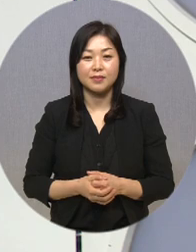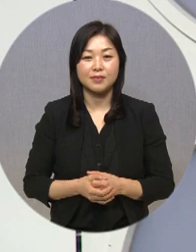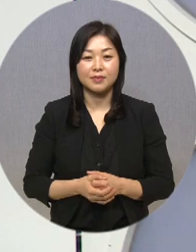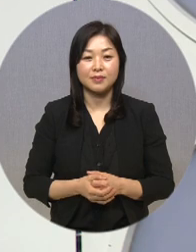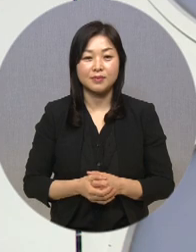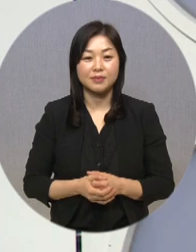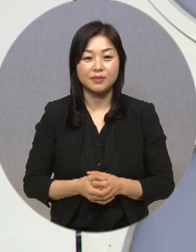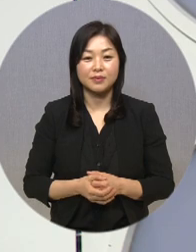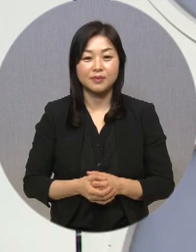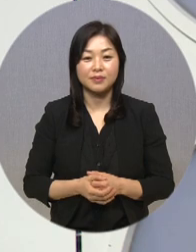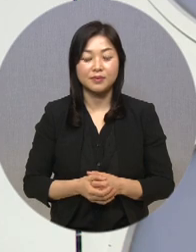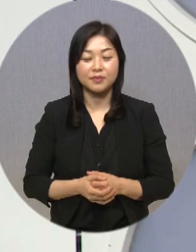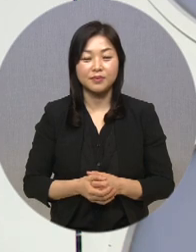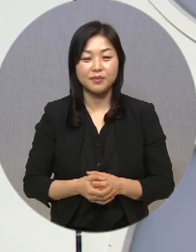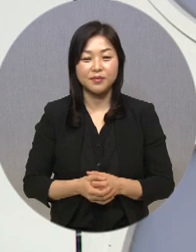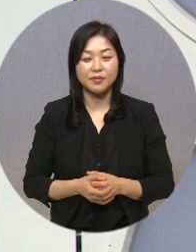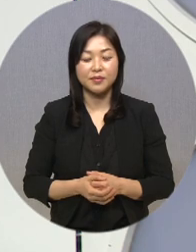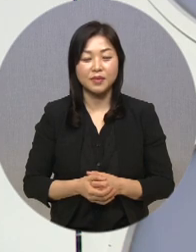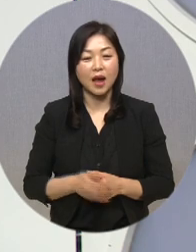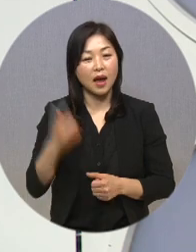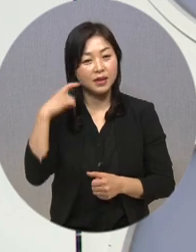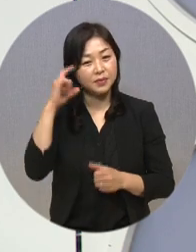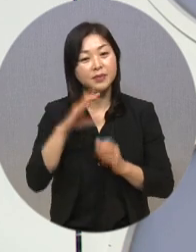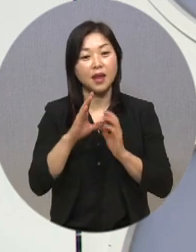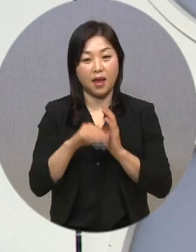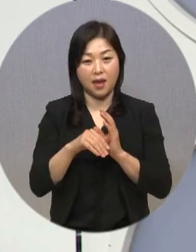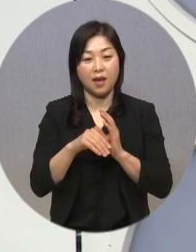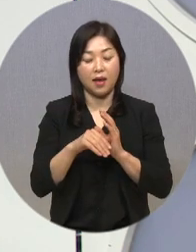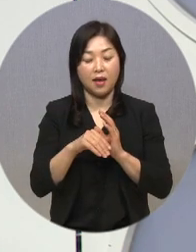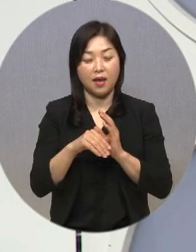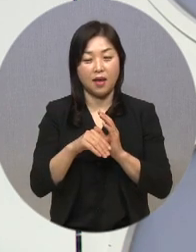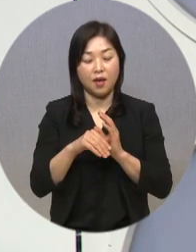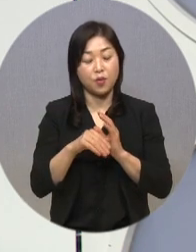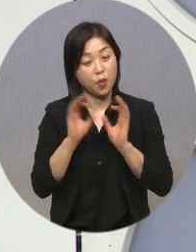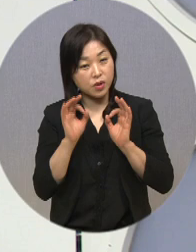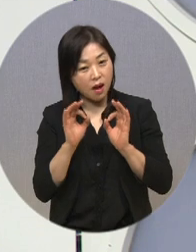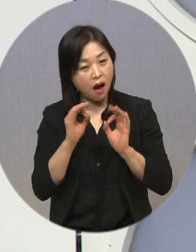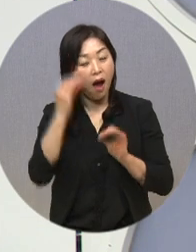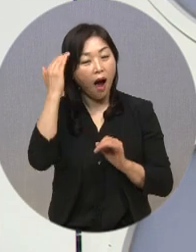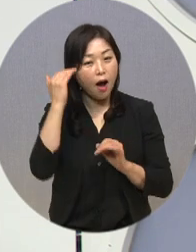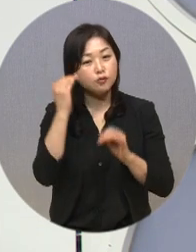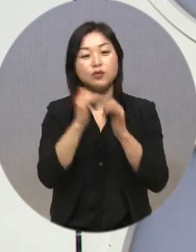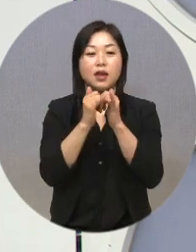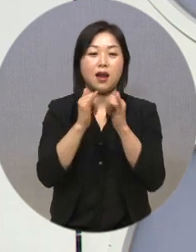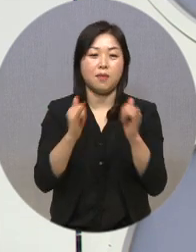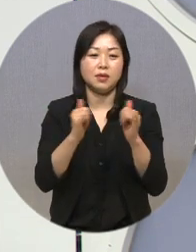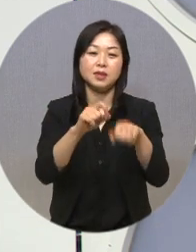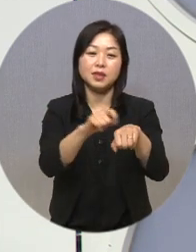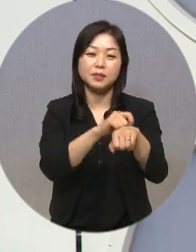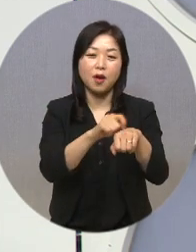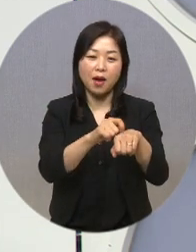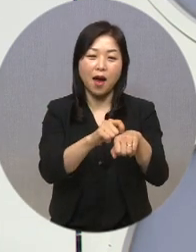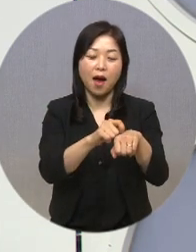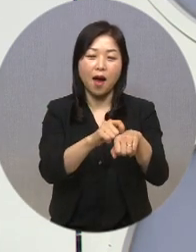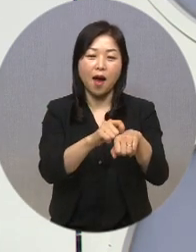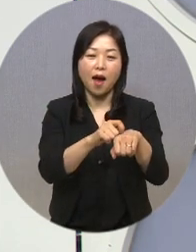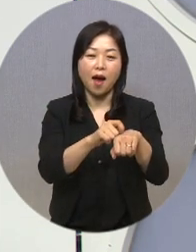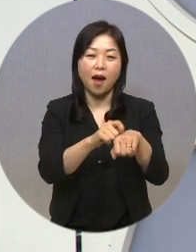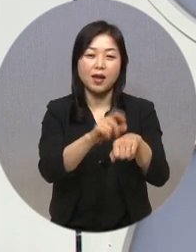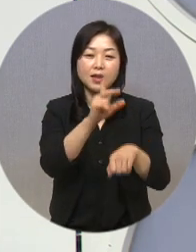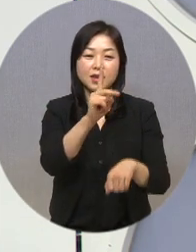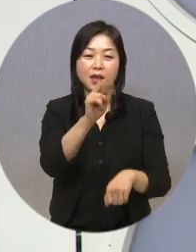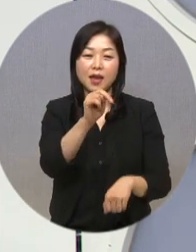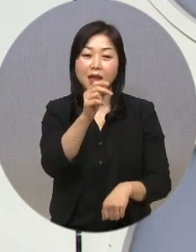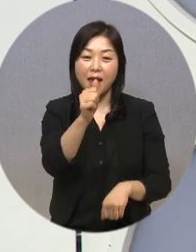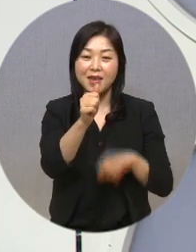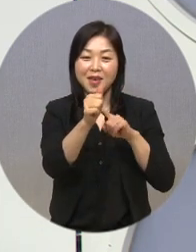아까 아침에도 보니까는 우리 한국 사람은 특별한 DNA가 있어서 예. 웬만한 고통은